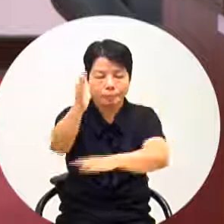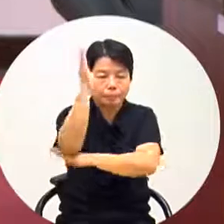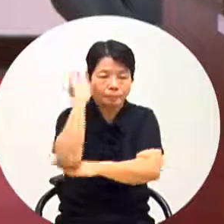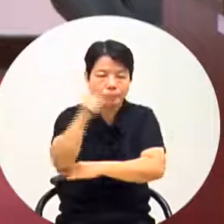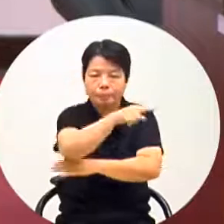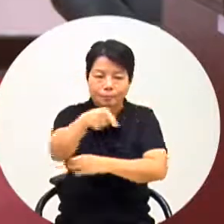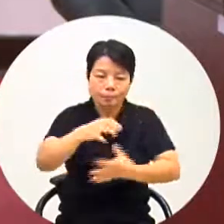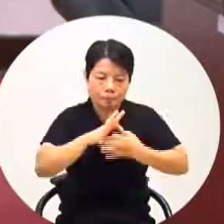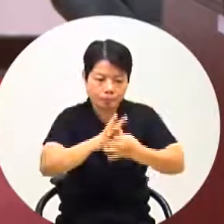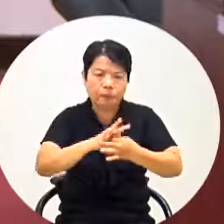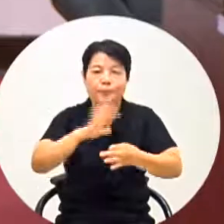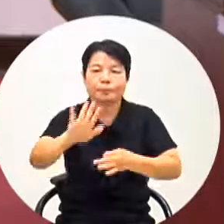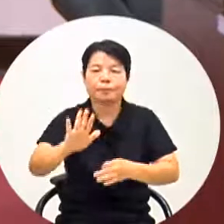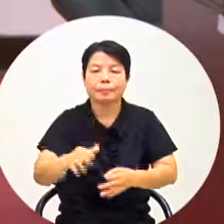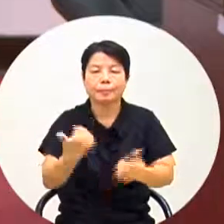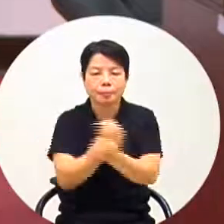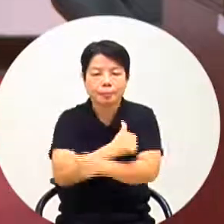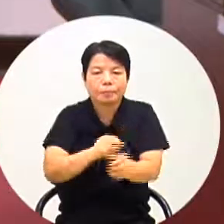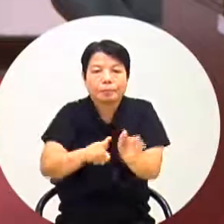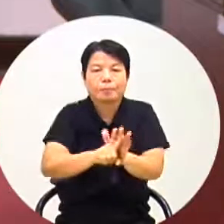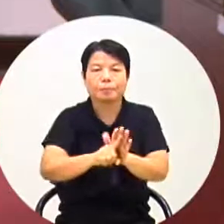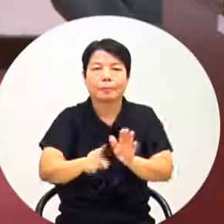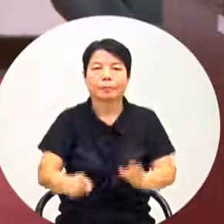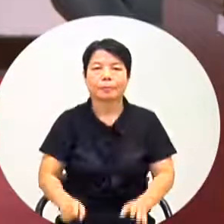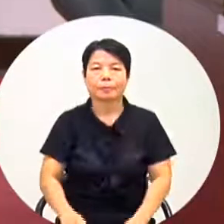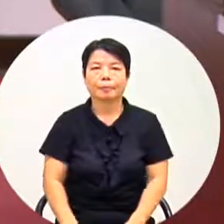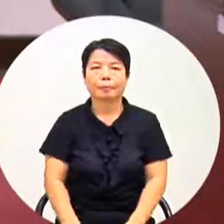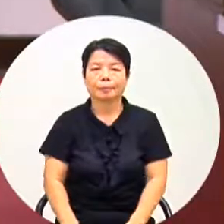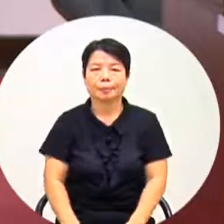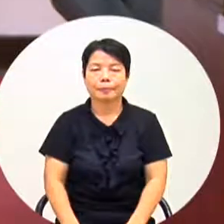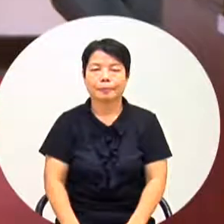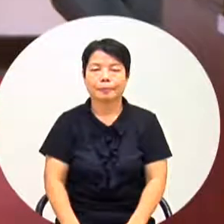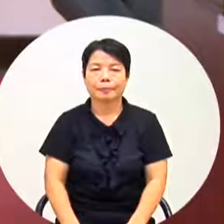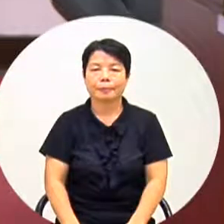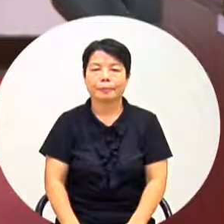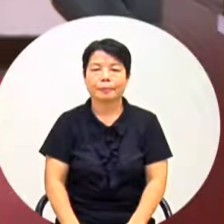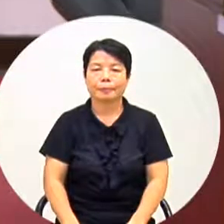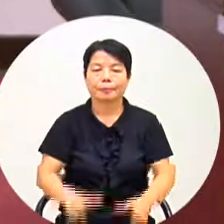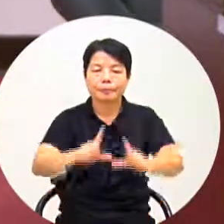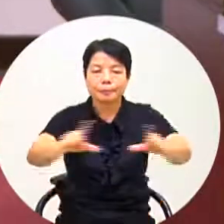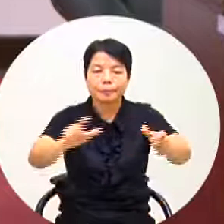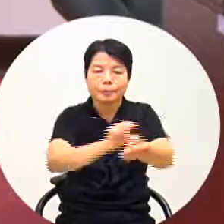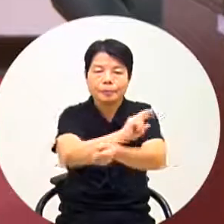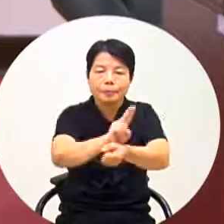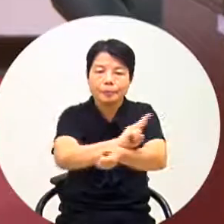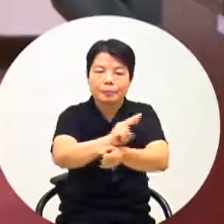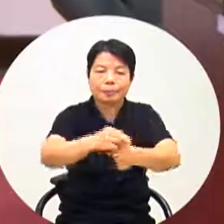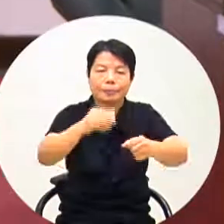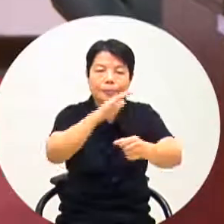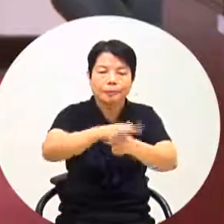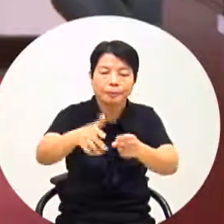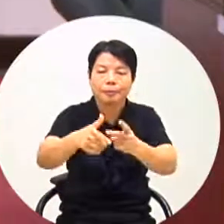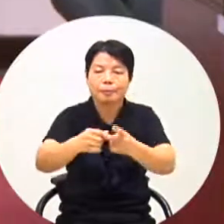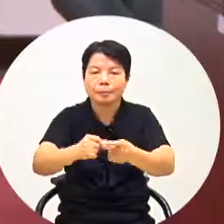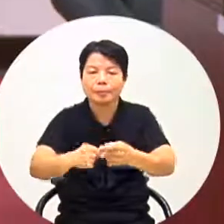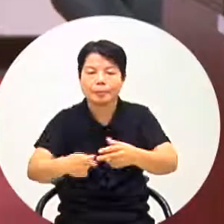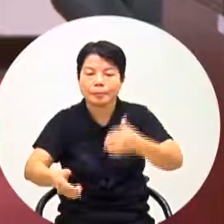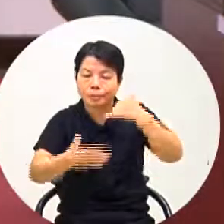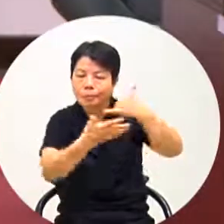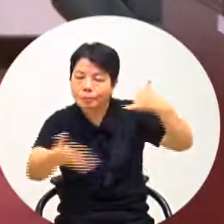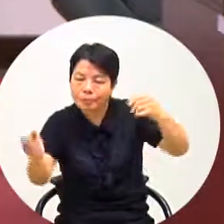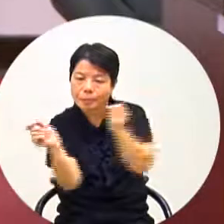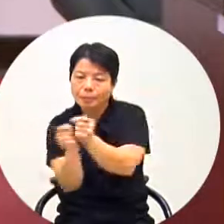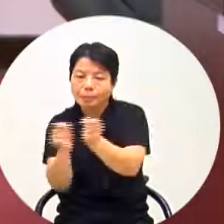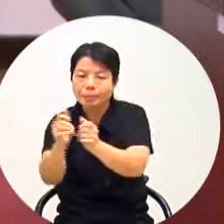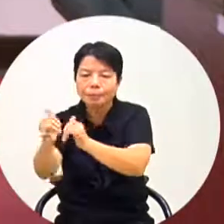且我嘛代表吼，所有的咱这的大南部这的、甲沿海地区这的百姓吼，